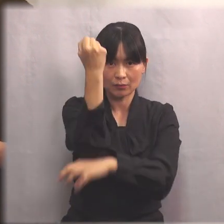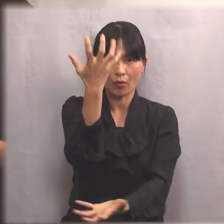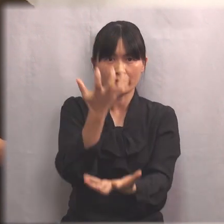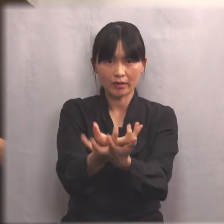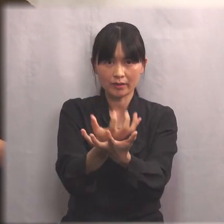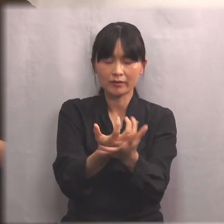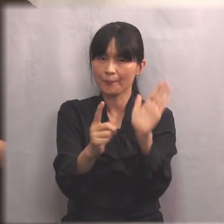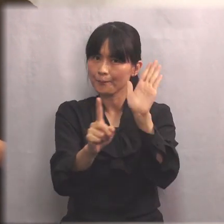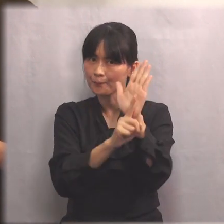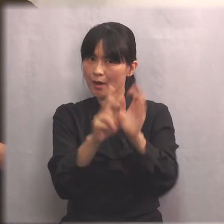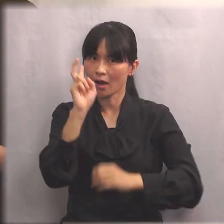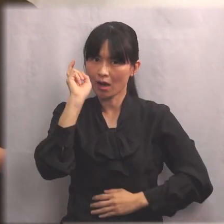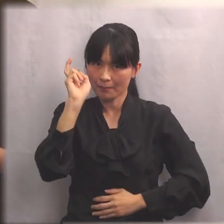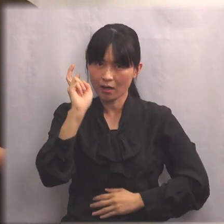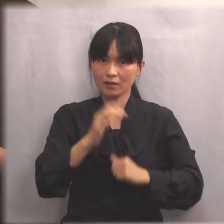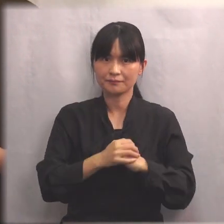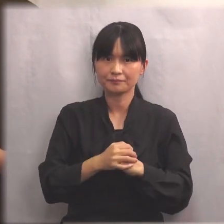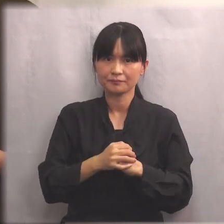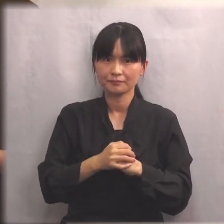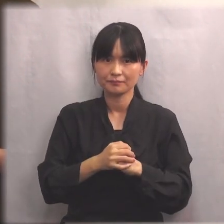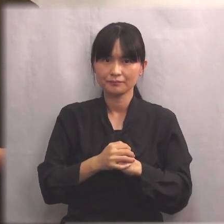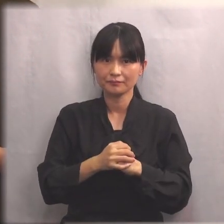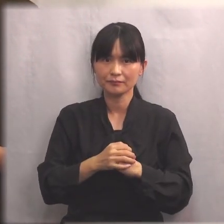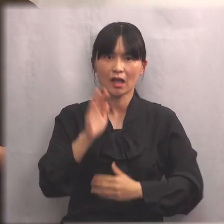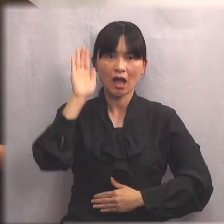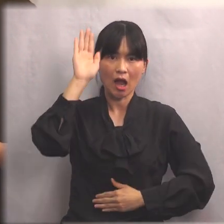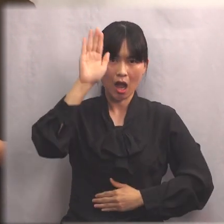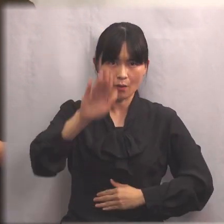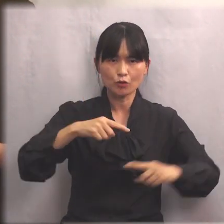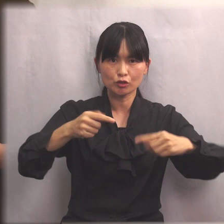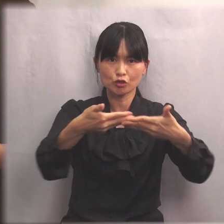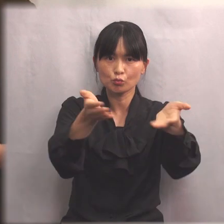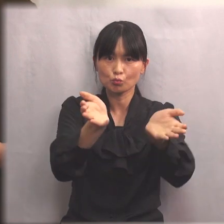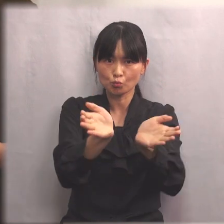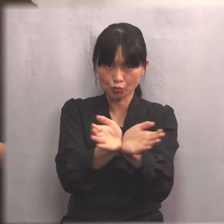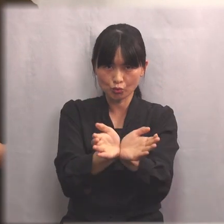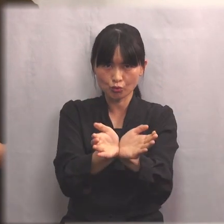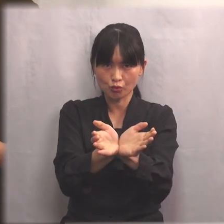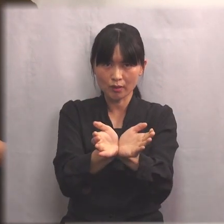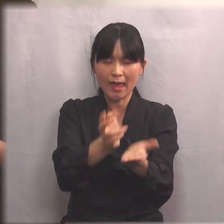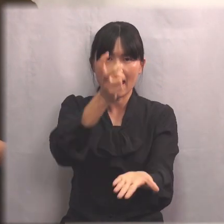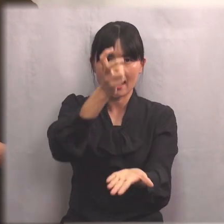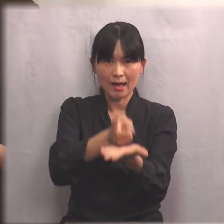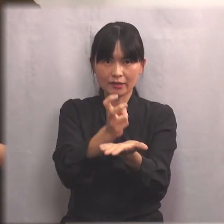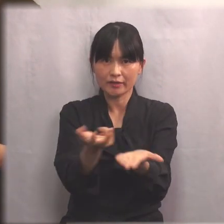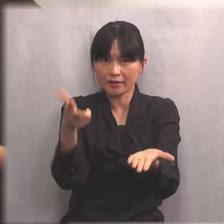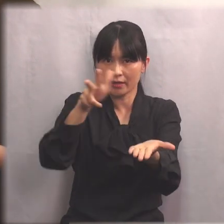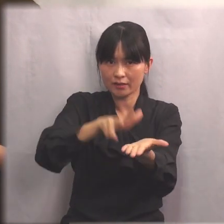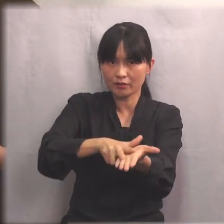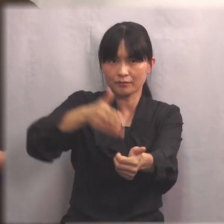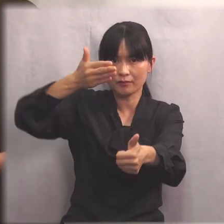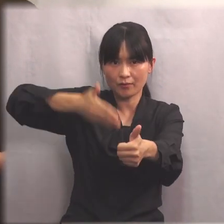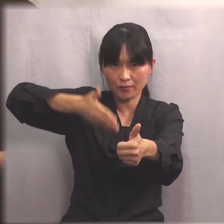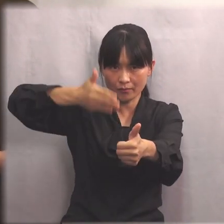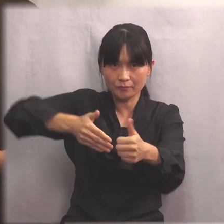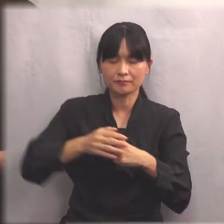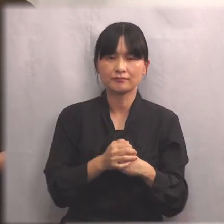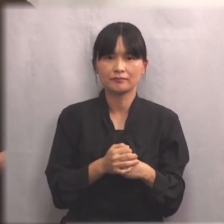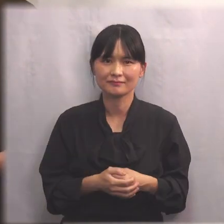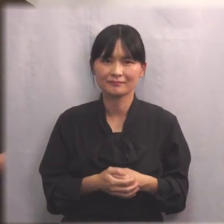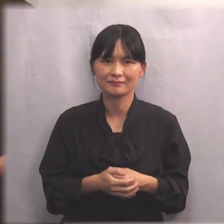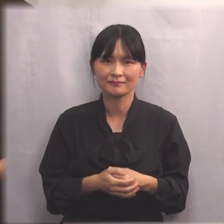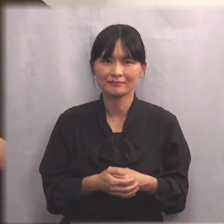혁신안 초안 공개에서도 잠시 보셨을 텐데요. 바로 차기 지도부에 정의당의 강령을 개정할 것을